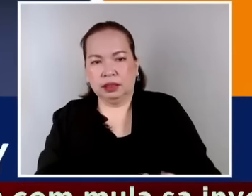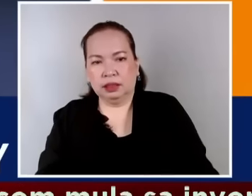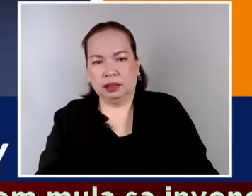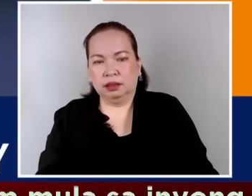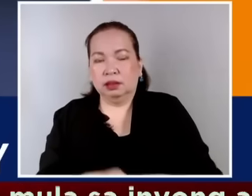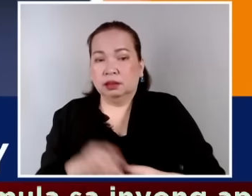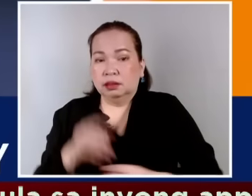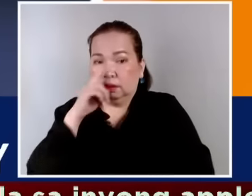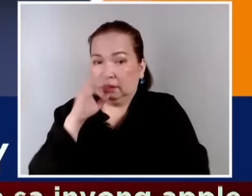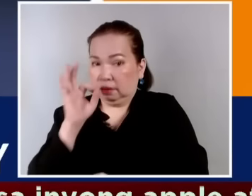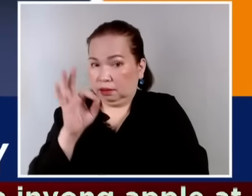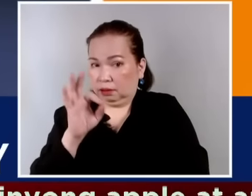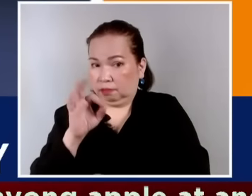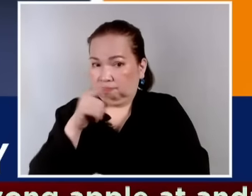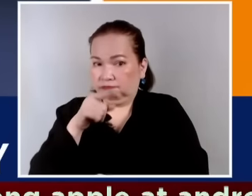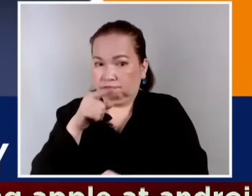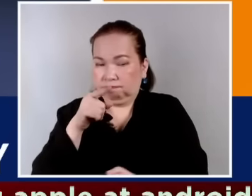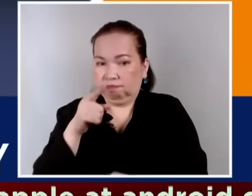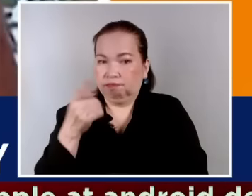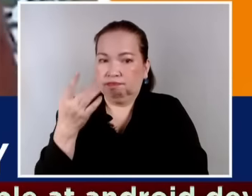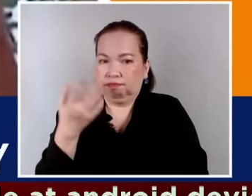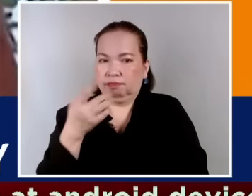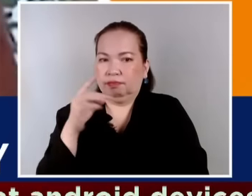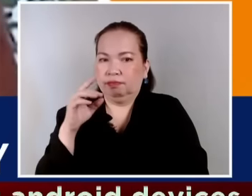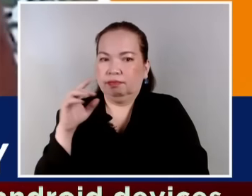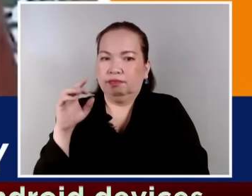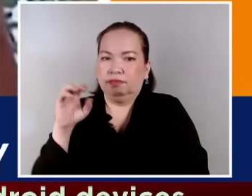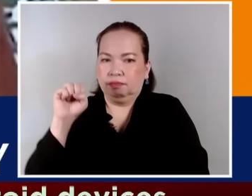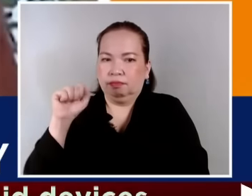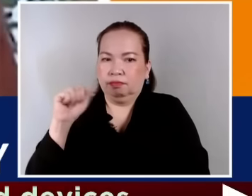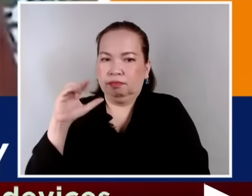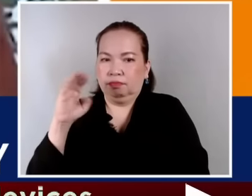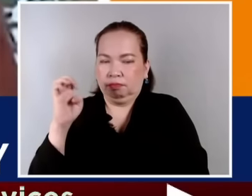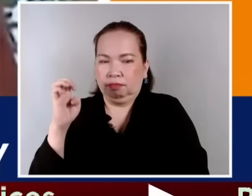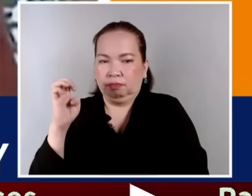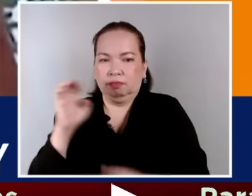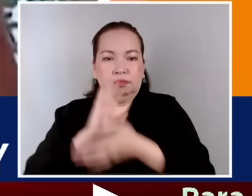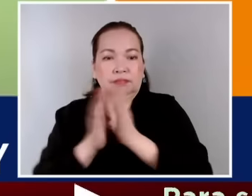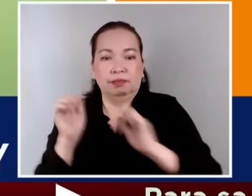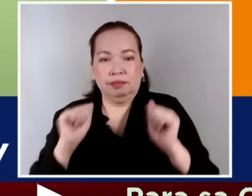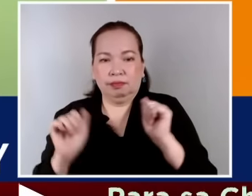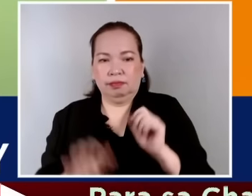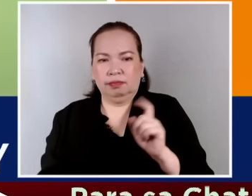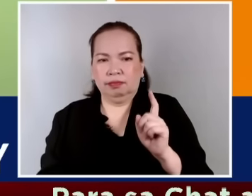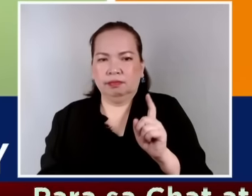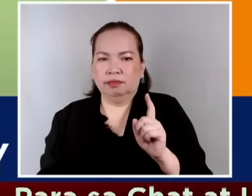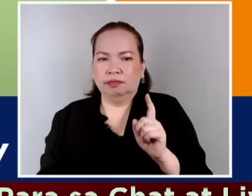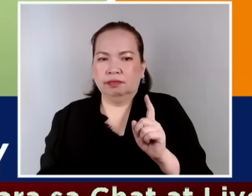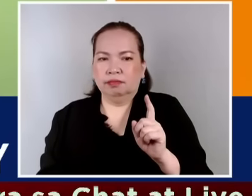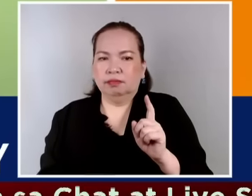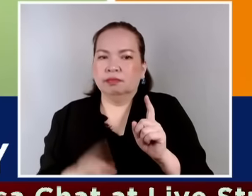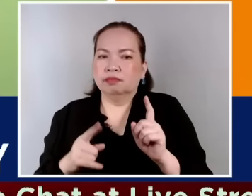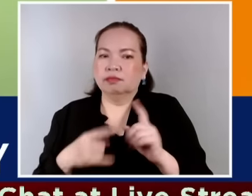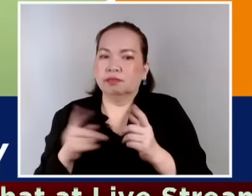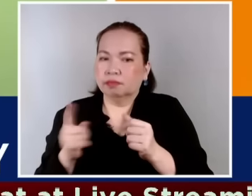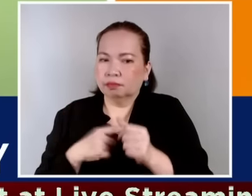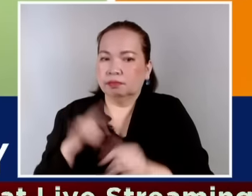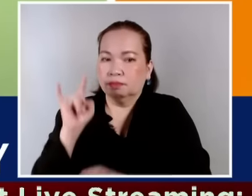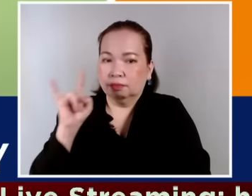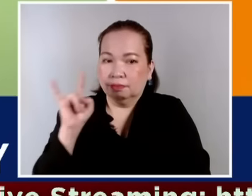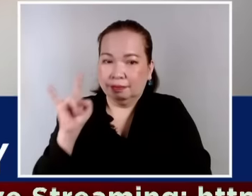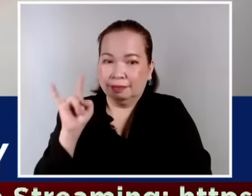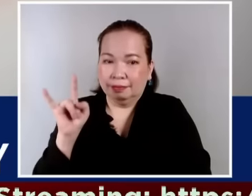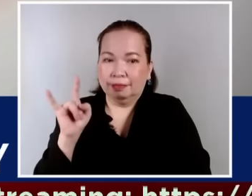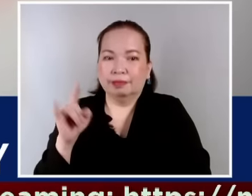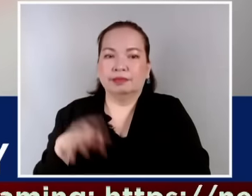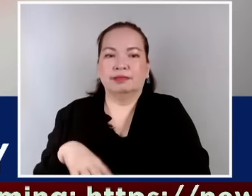9 taong gulang nang pasukin ni John Wayne Sasse ang mundo ng showbiz. Una siyang sumabak sa TV commercials hanggang nasundan